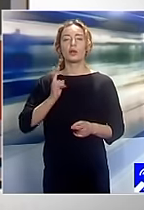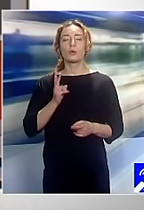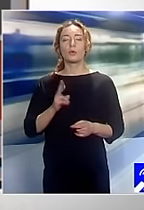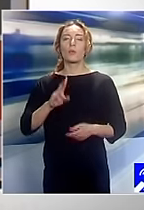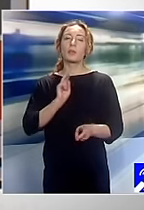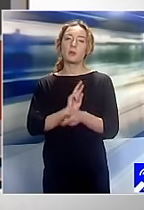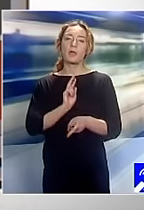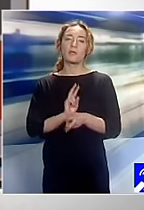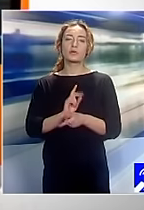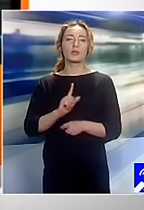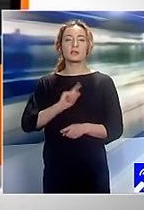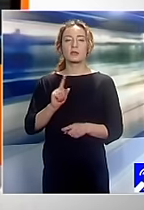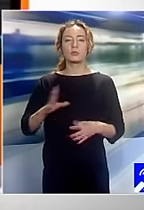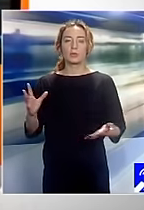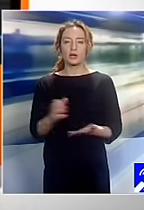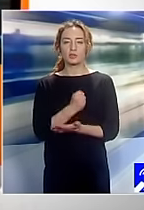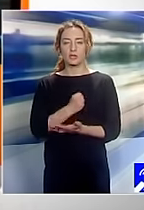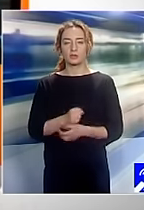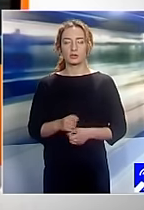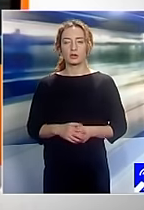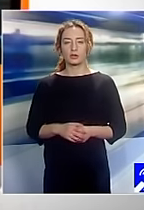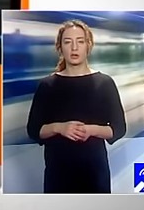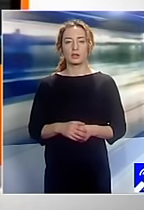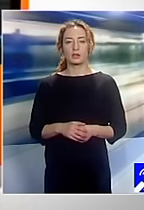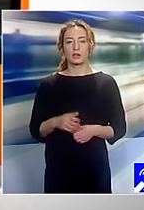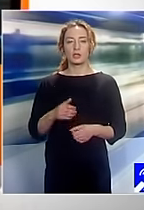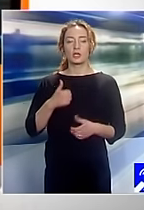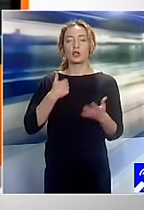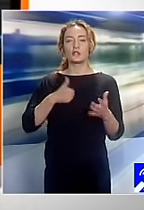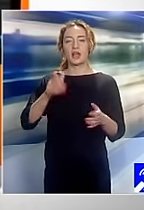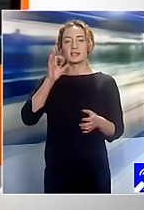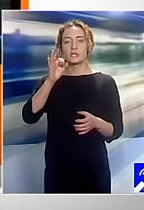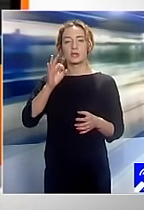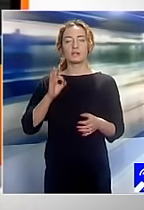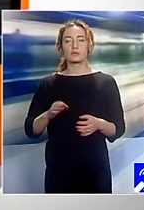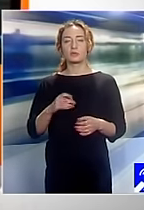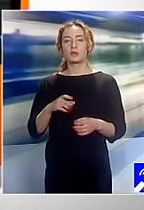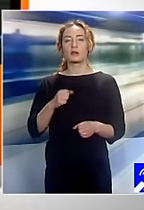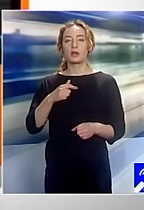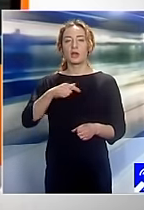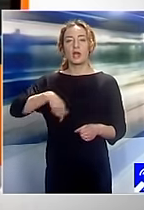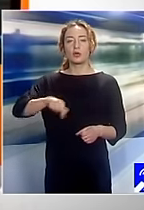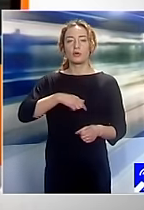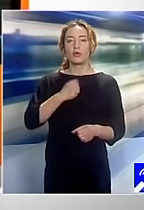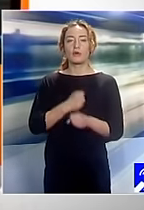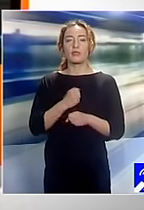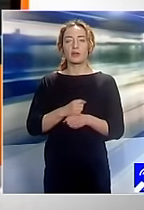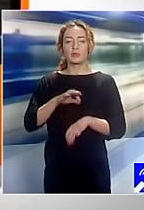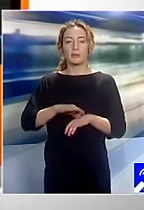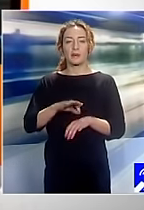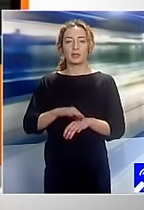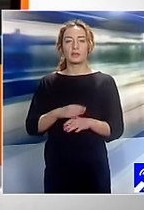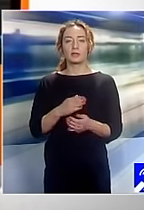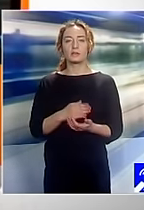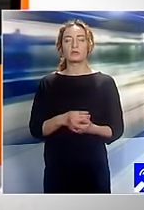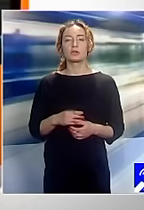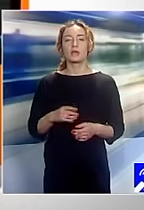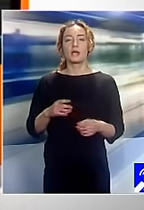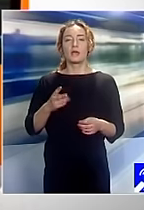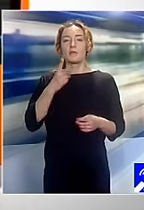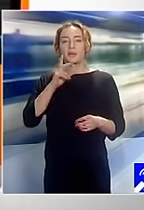și aceste probleme. Și 60% din timp, făcând treburi funcționărești, da? Din păcate. Pătându-și cap cu sistemul